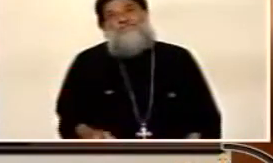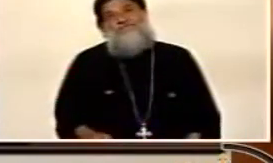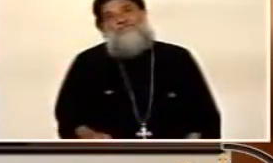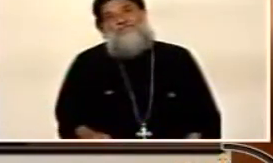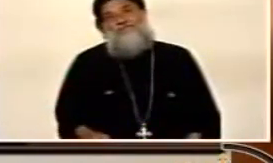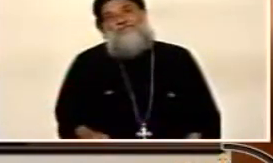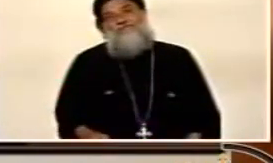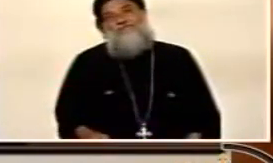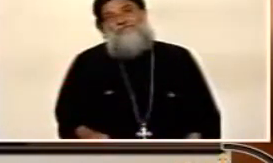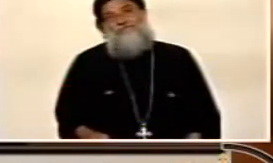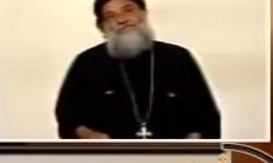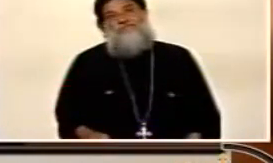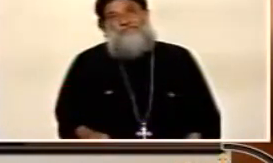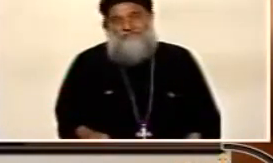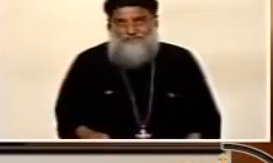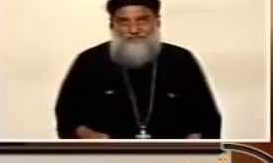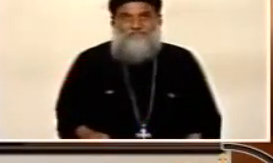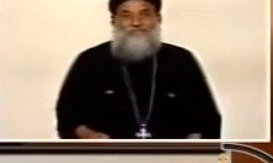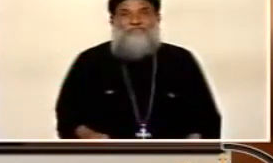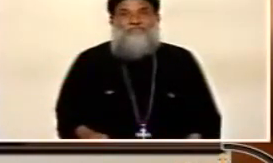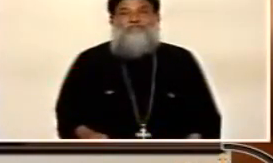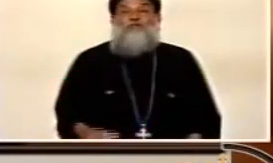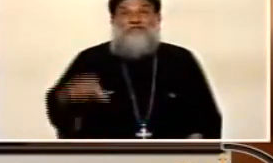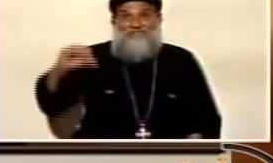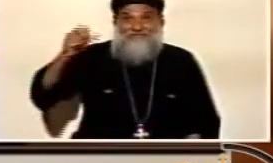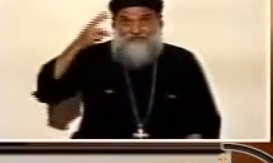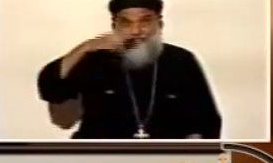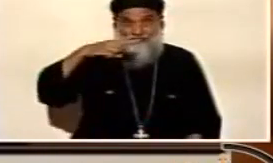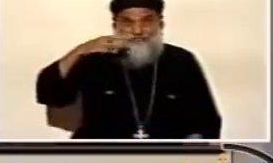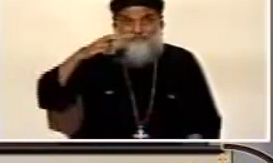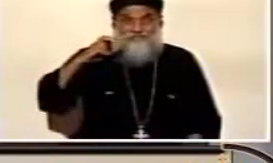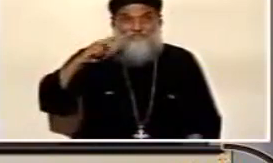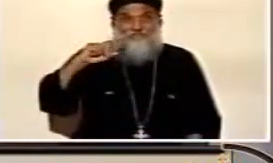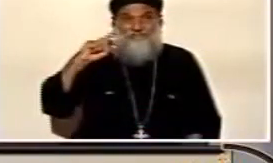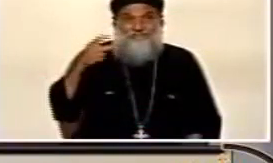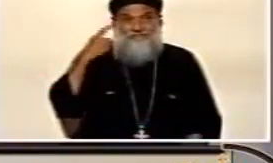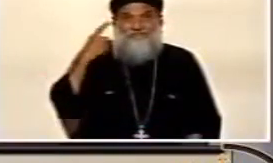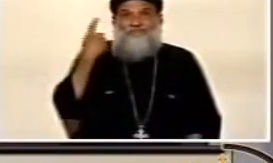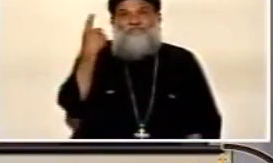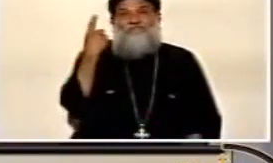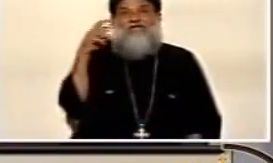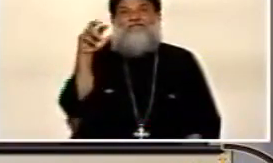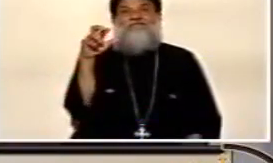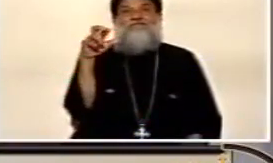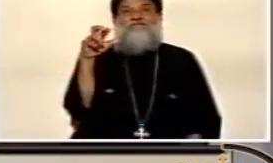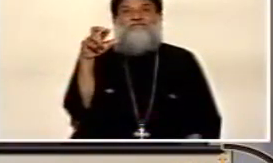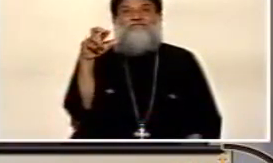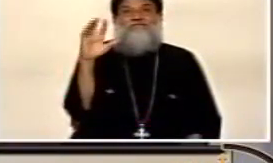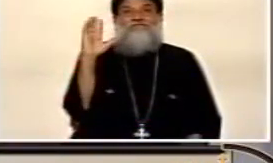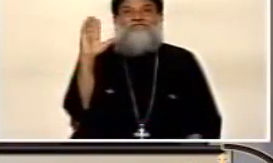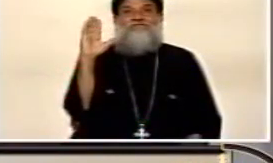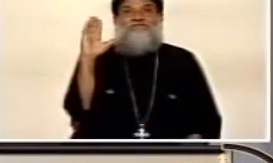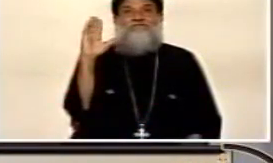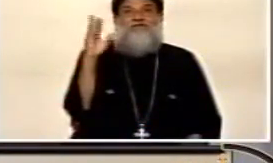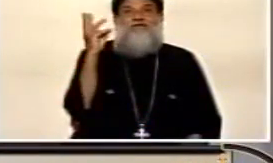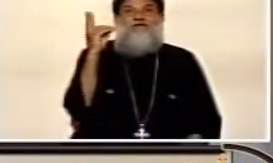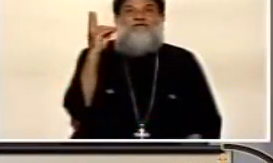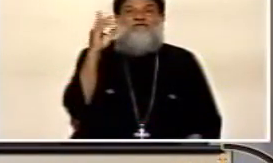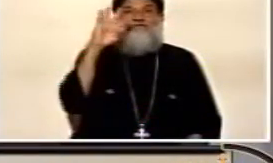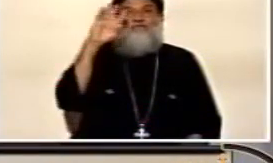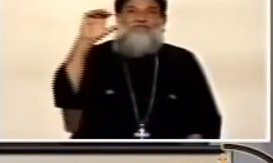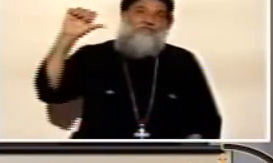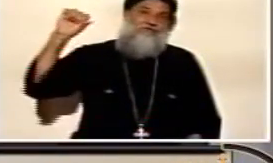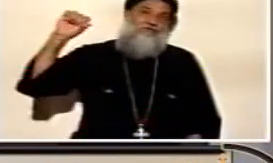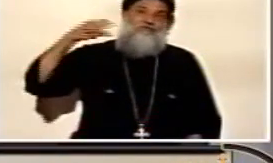التجسد الإلهي والقيامة وكده. يعني يعني لو جه أول شهر واحد يوم حد يبقى الأحد الرابع